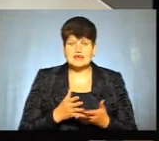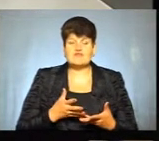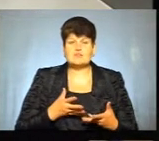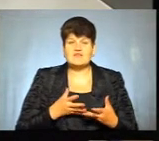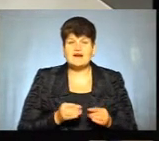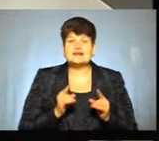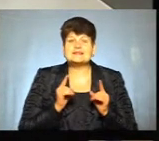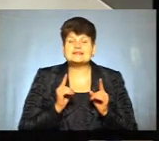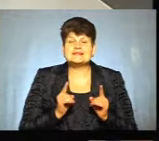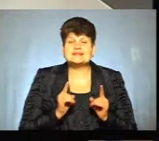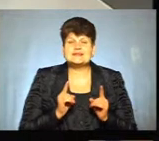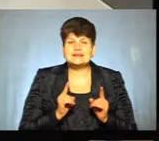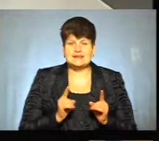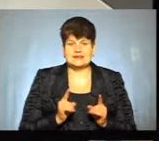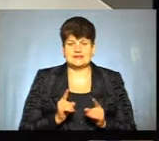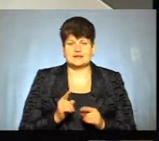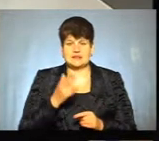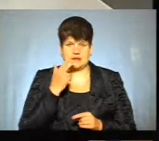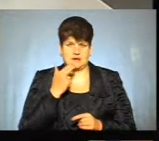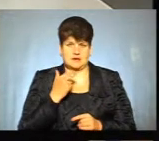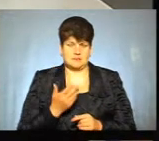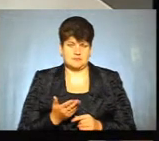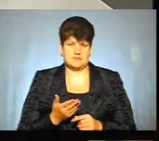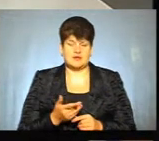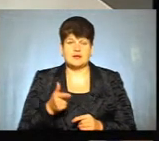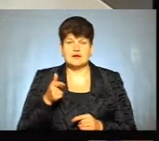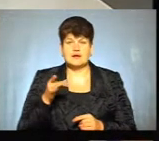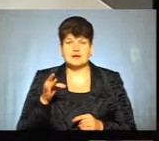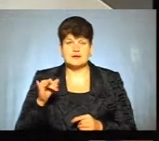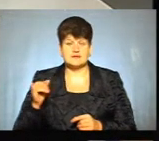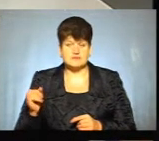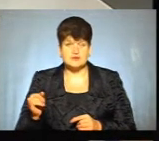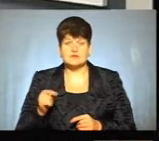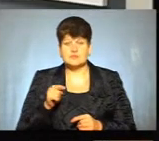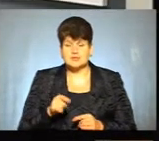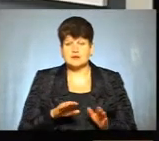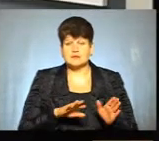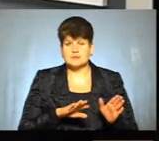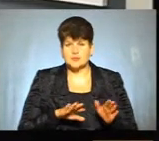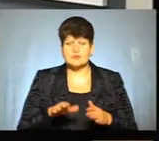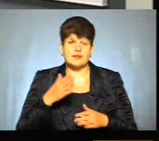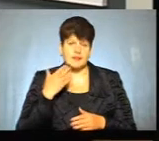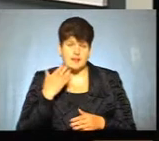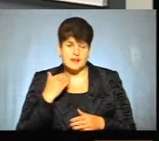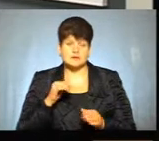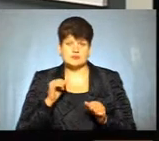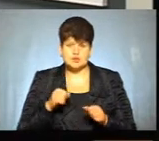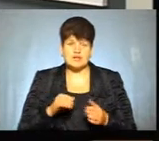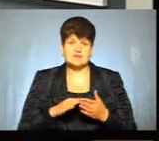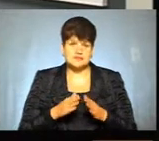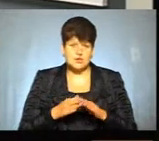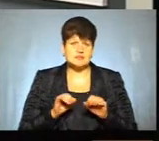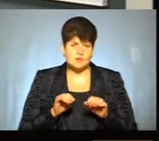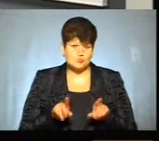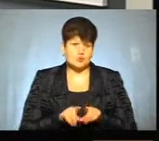тільки на, тобто захищає від вірусів грипу. Тому що гострі респіраторні, вони дійсно вони проходять легше, може клінічна картина бути така